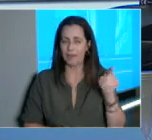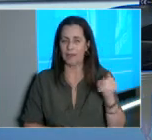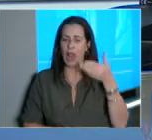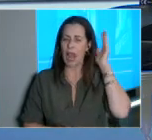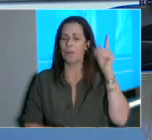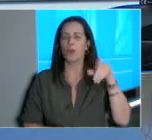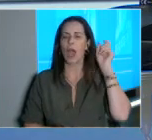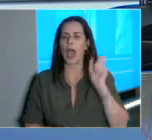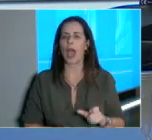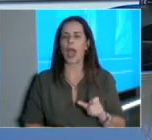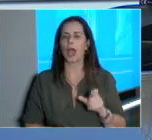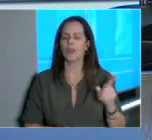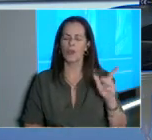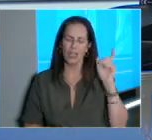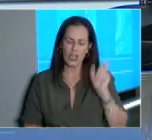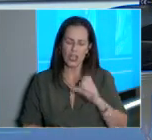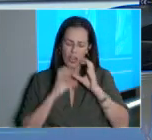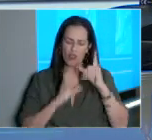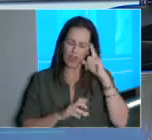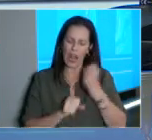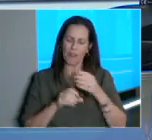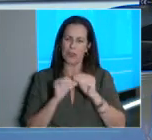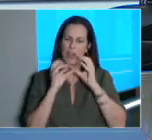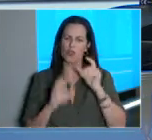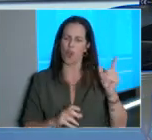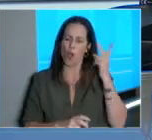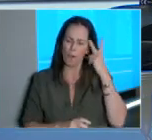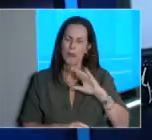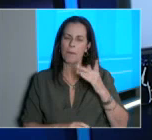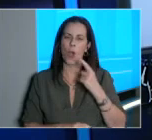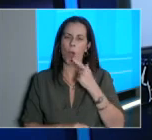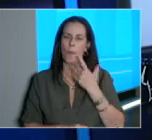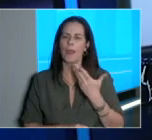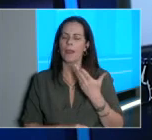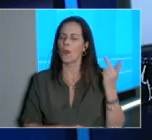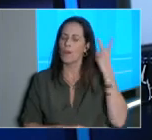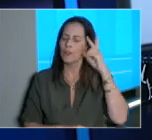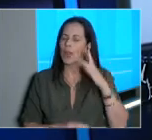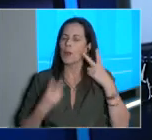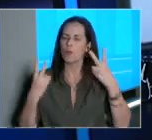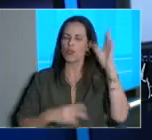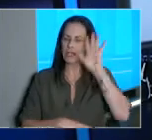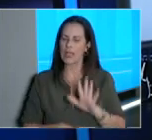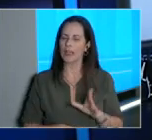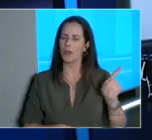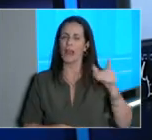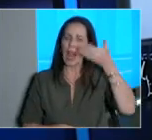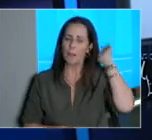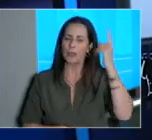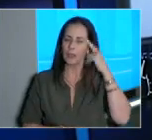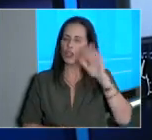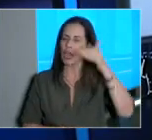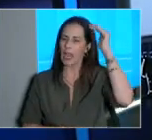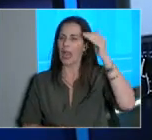יאיר לפיד הוא אדם שבא משוק התקשורת, הוא יודע לעבוד עם תקשורת, הוא מבין מה המשמעות של קריאיטיב, הוא מבין מה המשמעות של סרטונים, הוא ידע